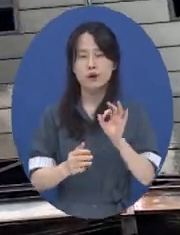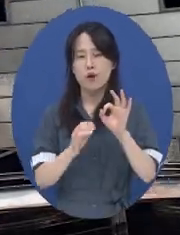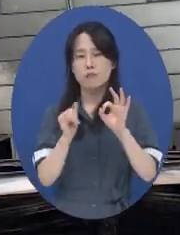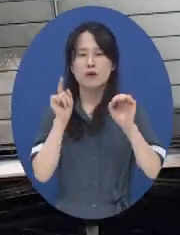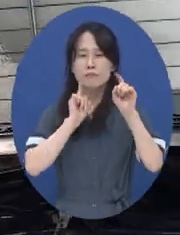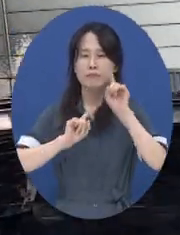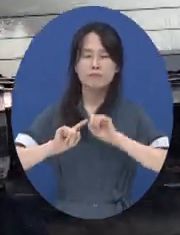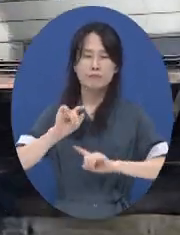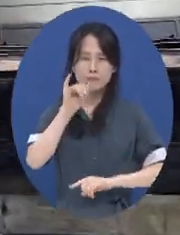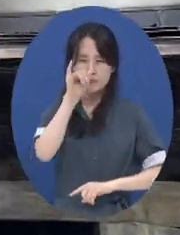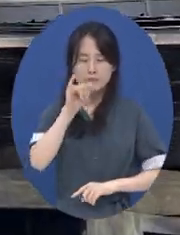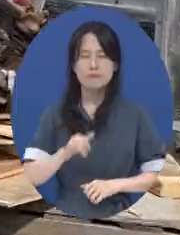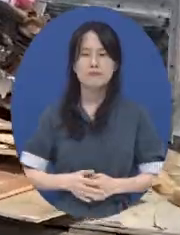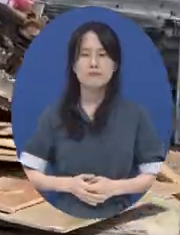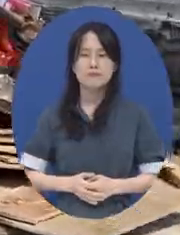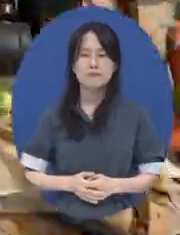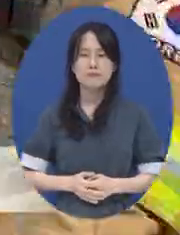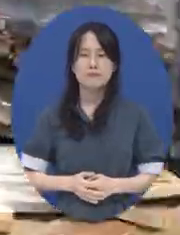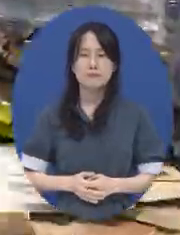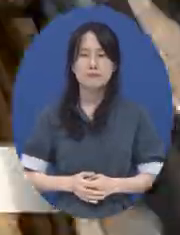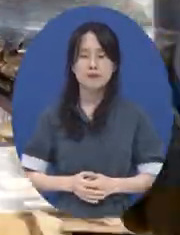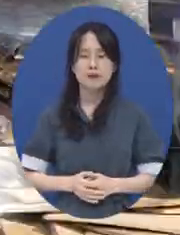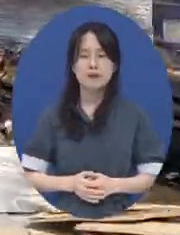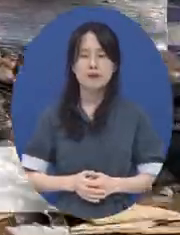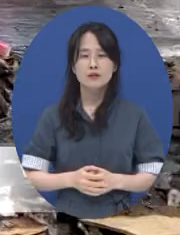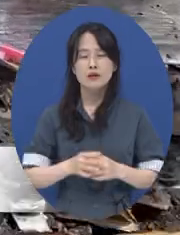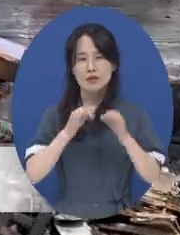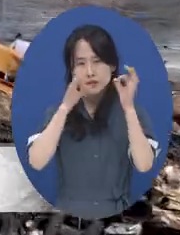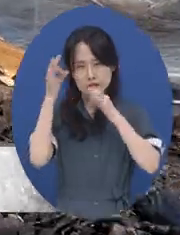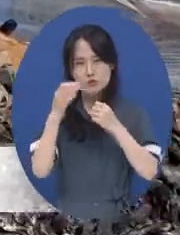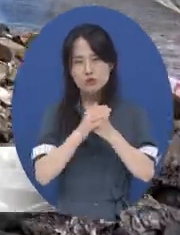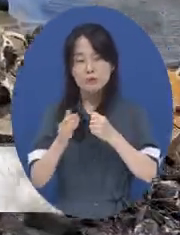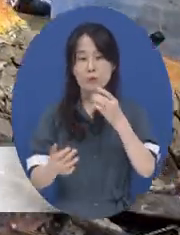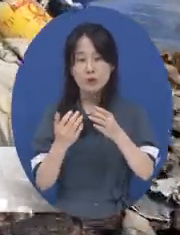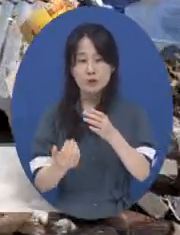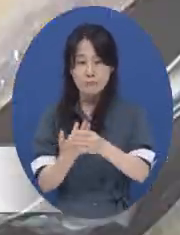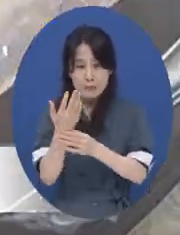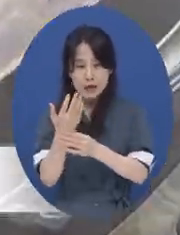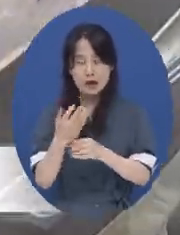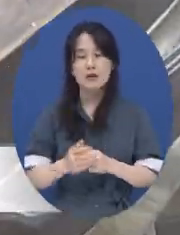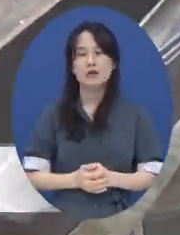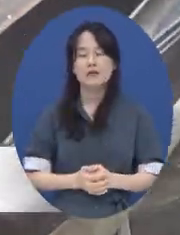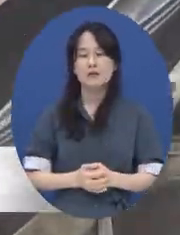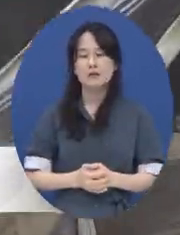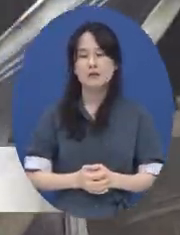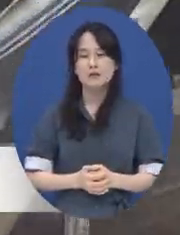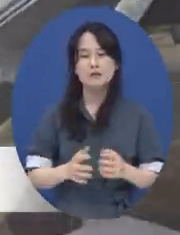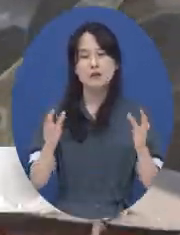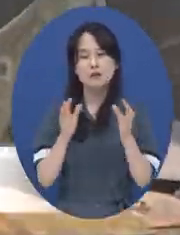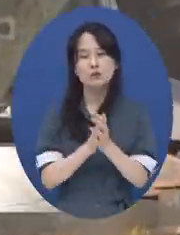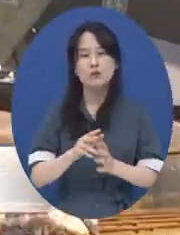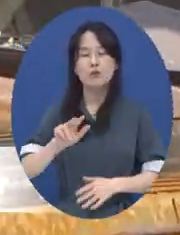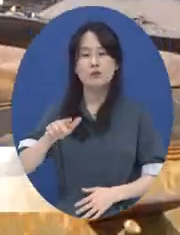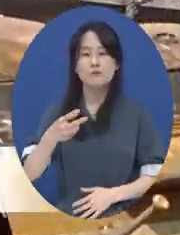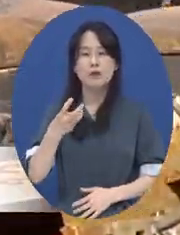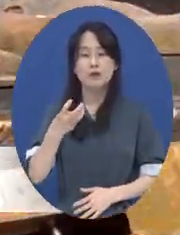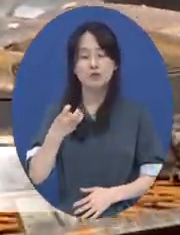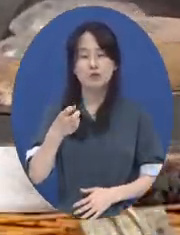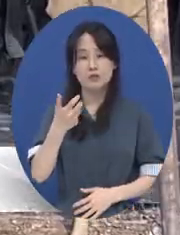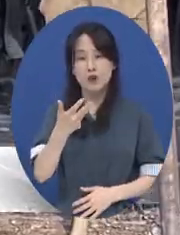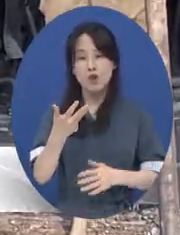다치는 인명피해가 났습니다. 이같이 부주의로 일어난 화재가 창고시설 화재 총 758건